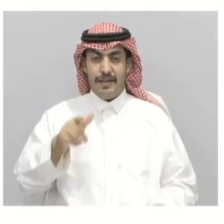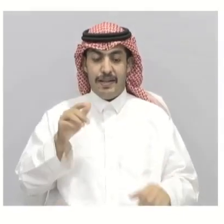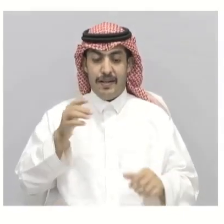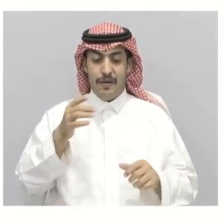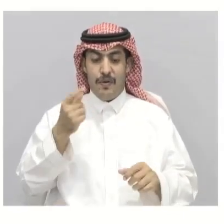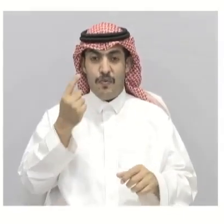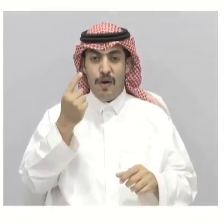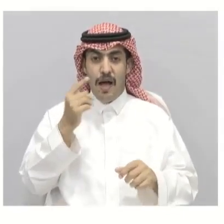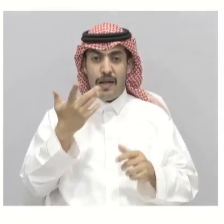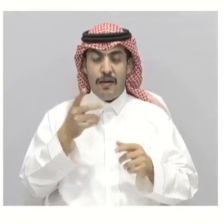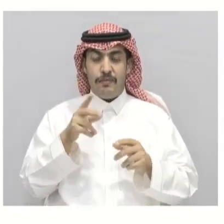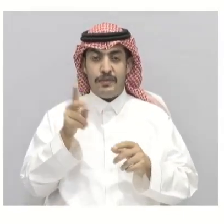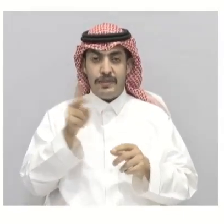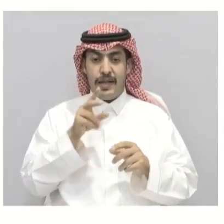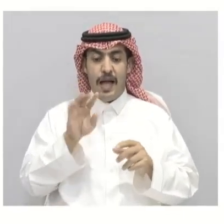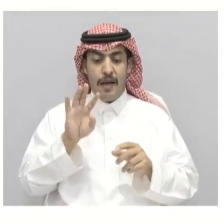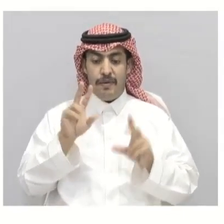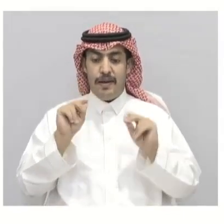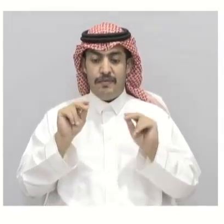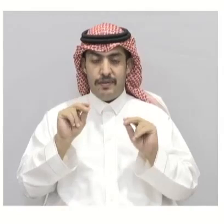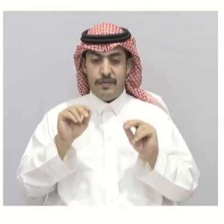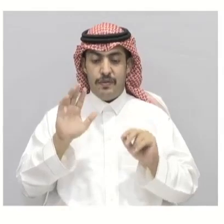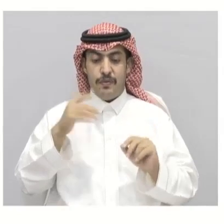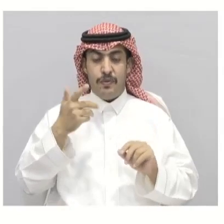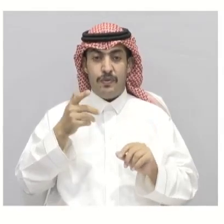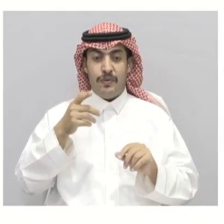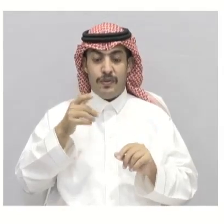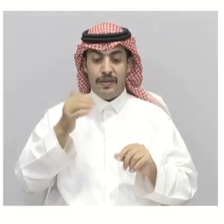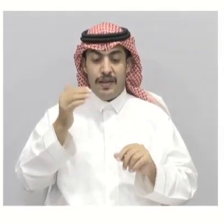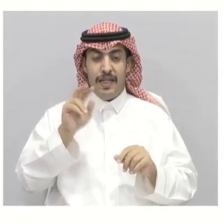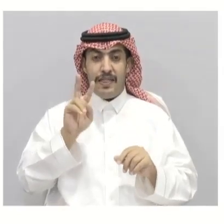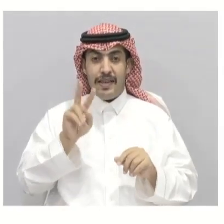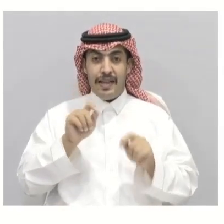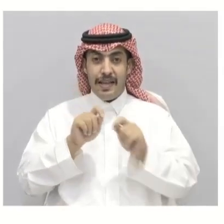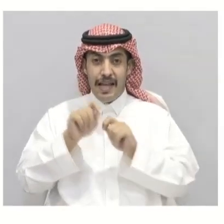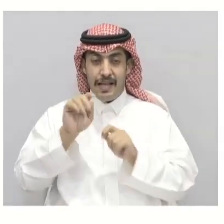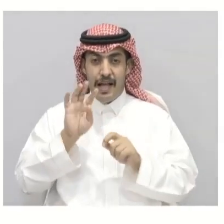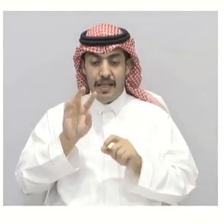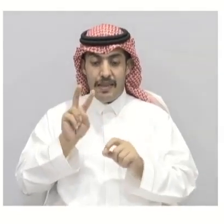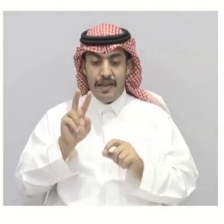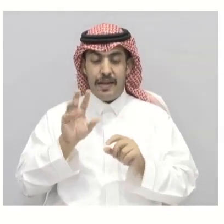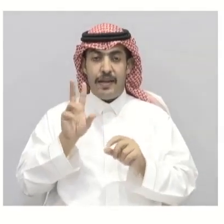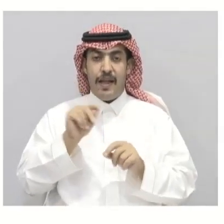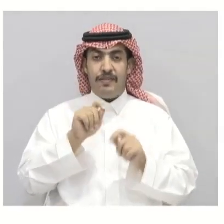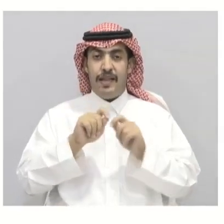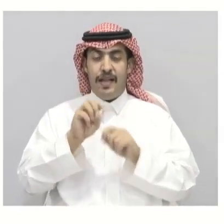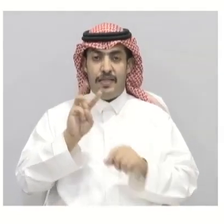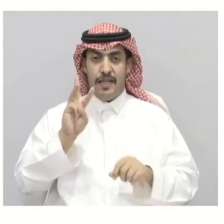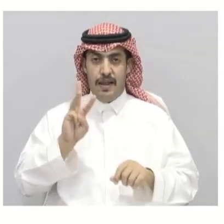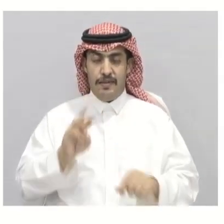واحد يساوي قياس اربعه وقياس الزاويه 2 = قياس الزاويه